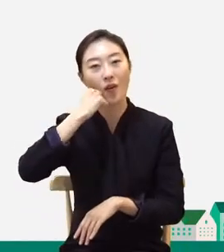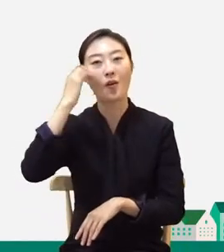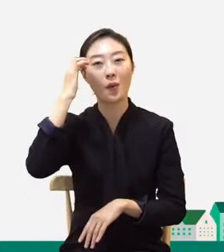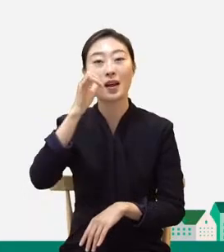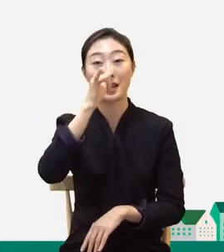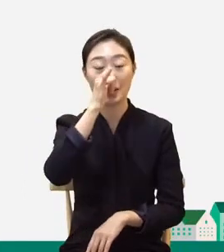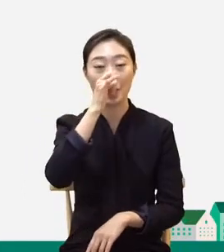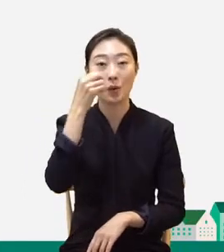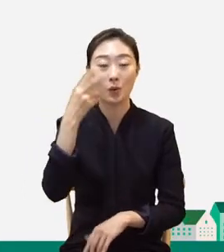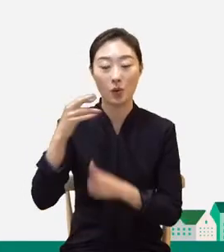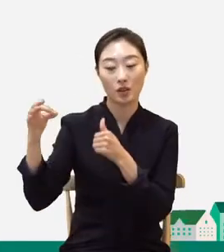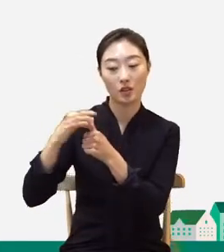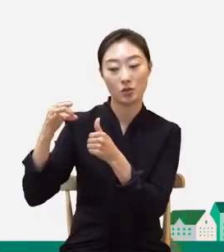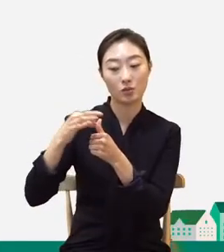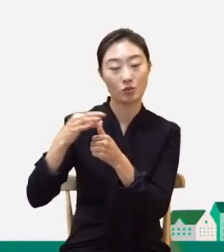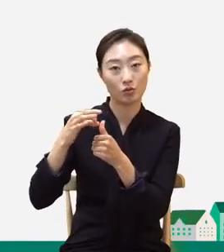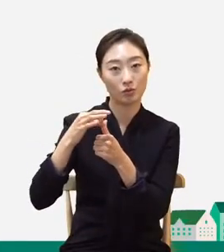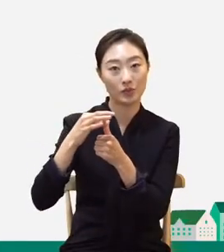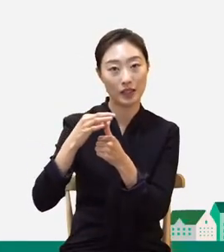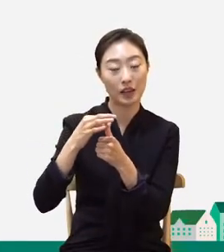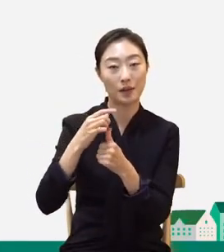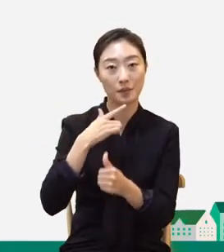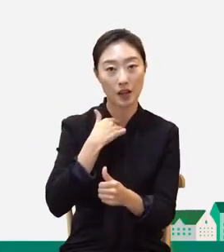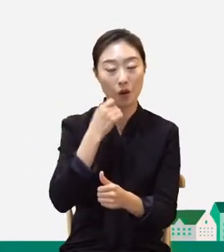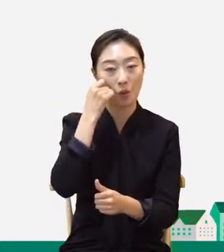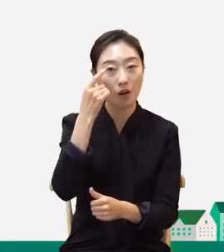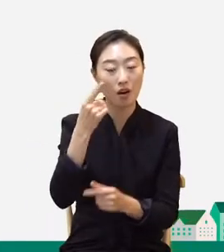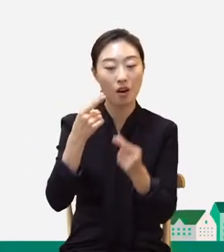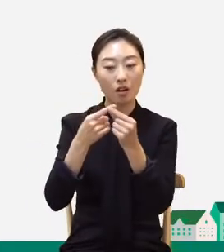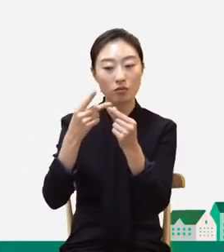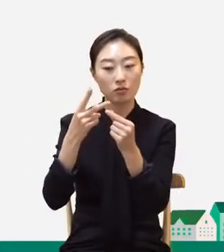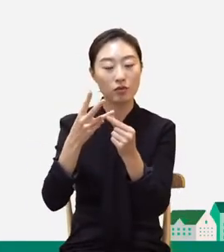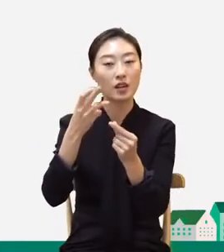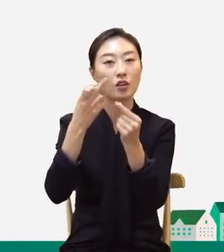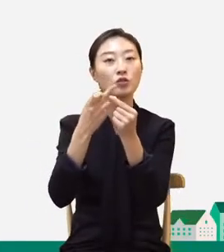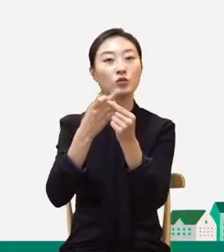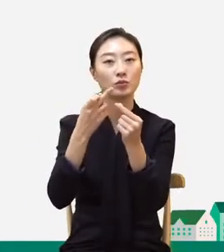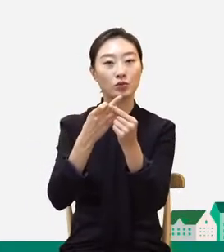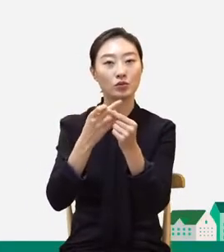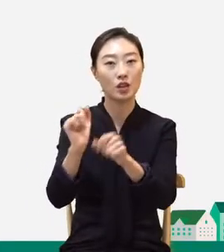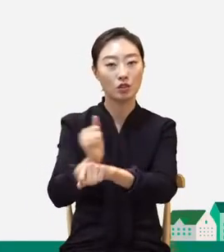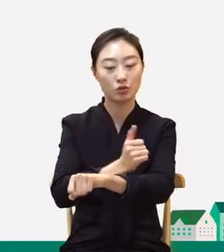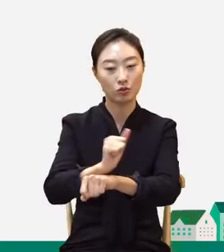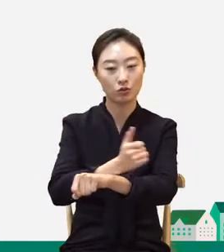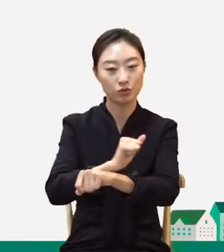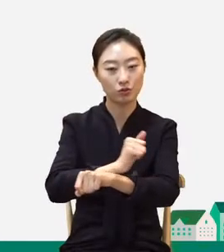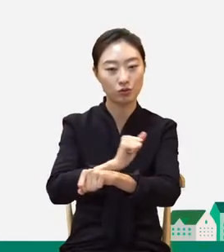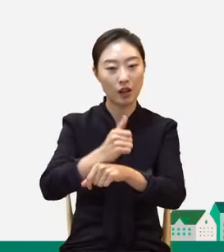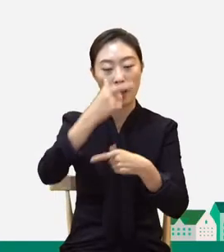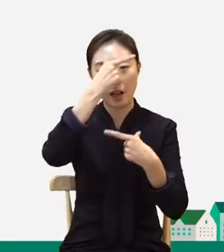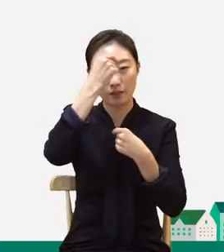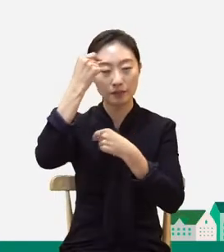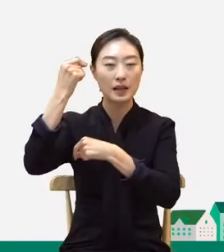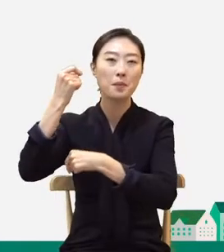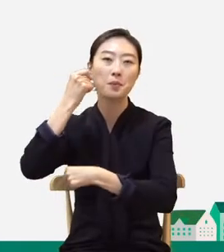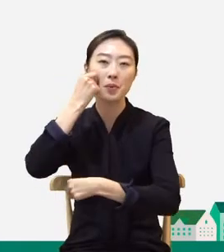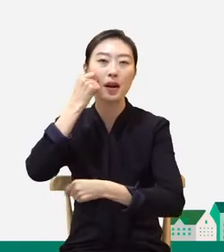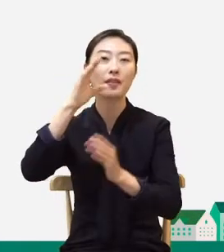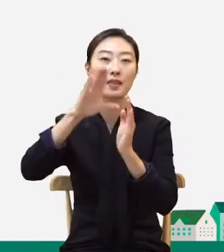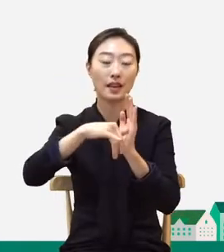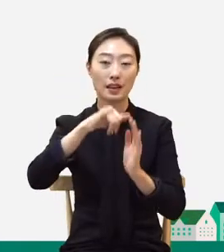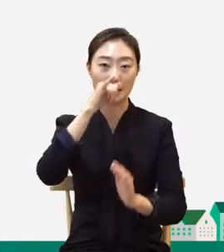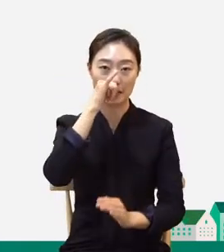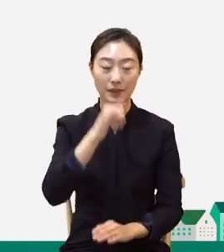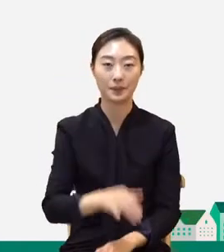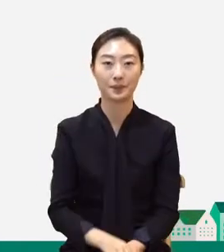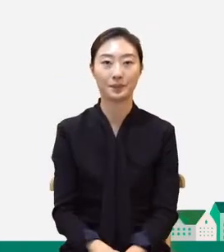기초 수급자이신 동료 지원가 분들은 또 월 12번의 출근 횟수를 다 채우지 않기도 하셨습니다. 향후